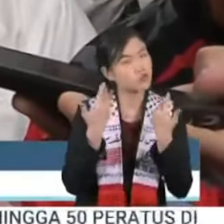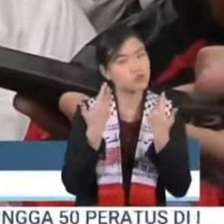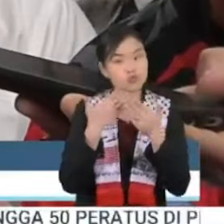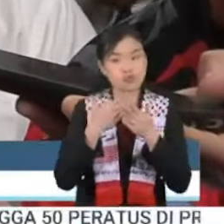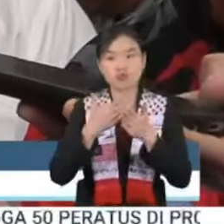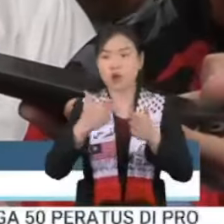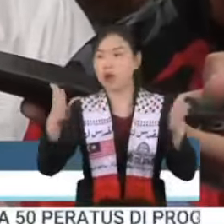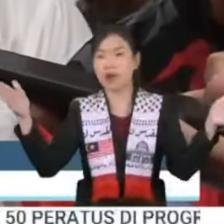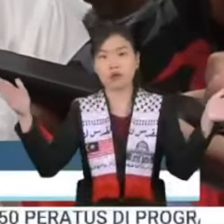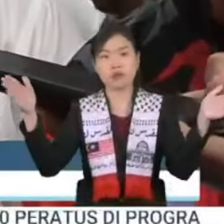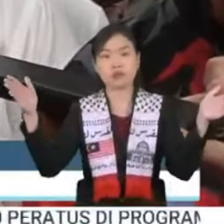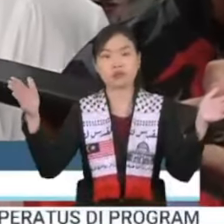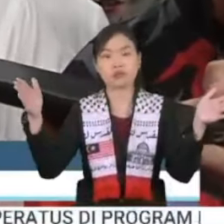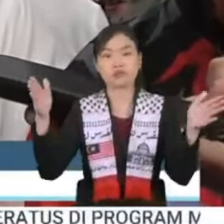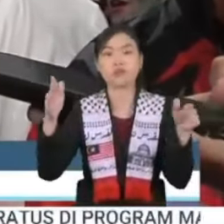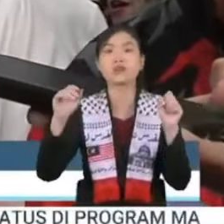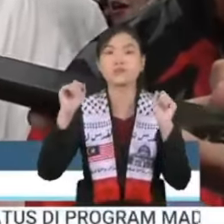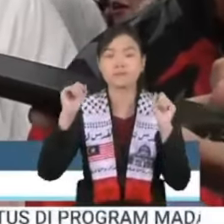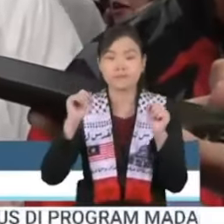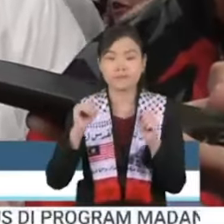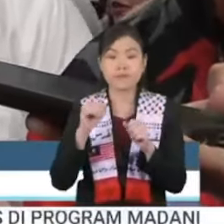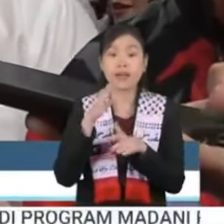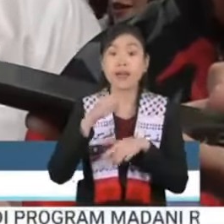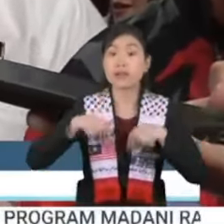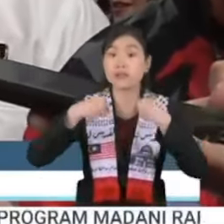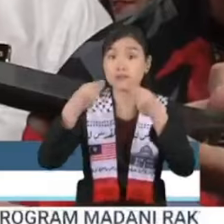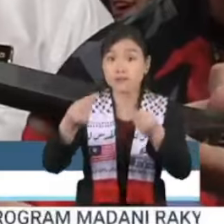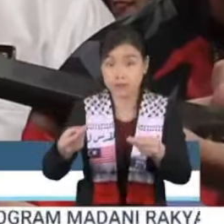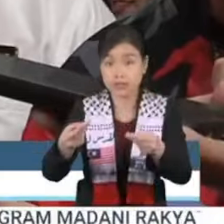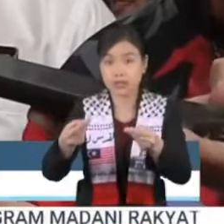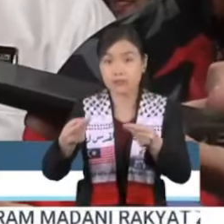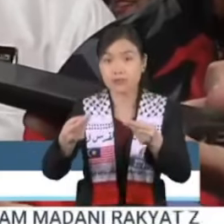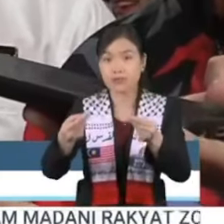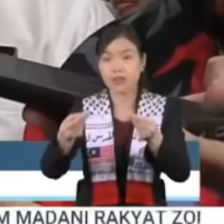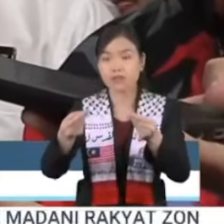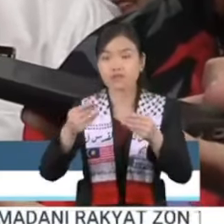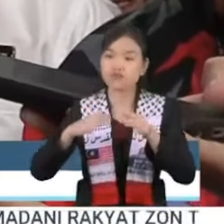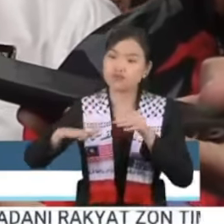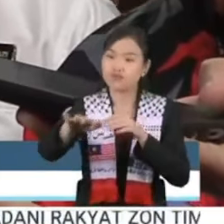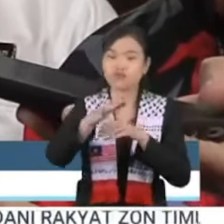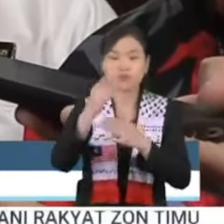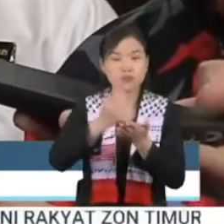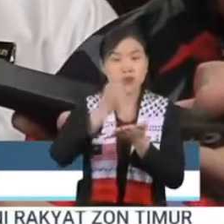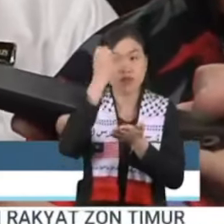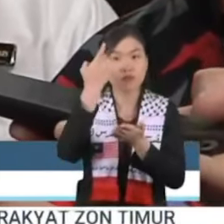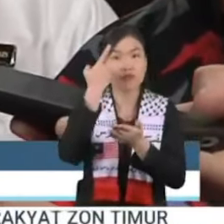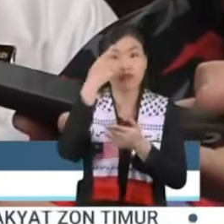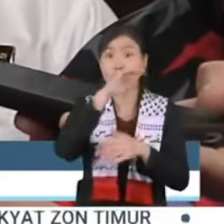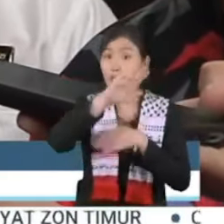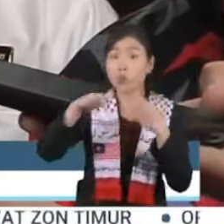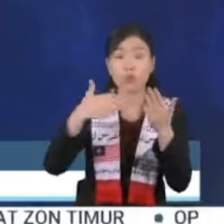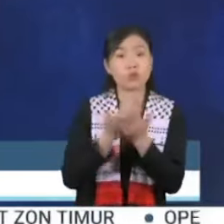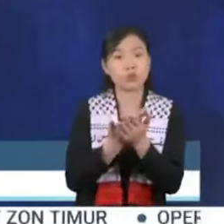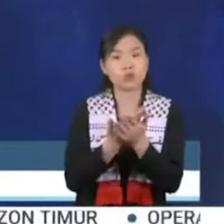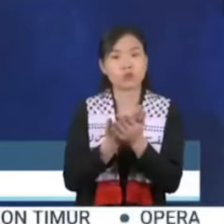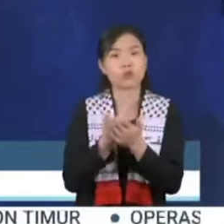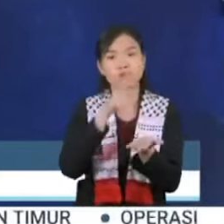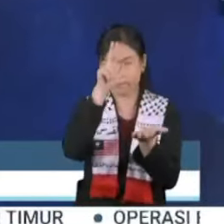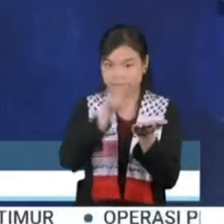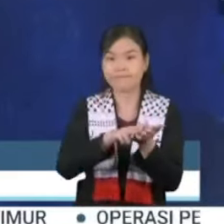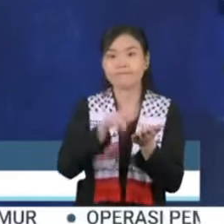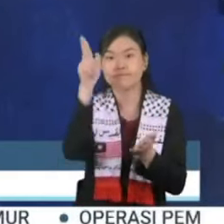kita penuhi dan juga memberikan ruang pendidikan kepada semua pihak. Itu adalah jaminan daripada Kerajaan Madani.